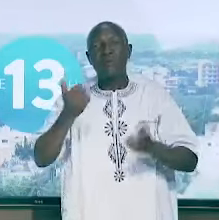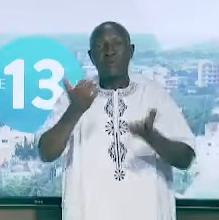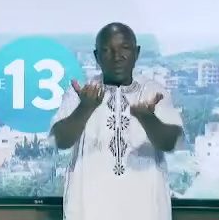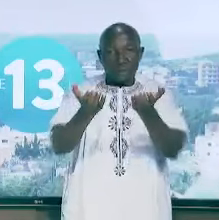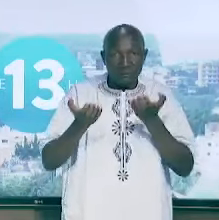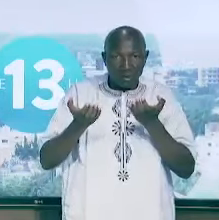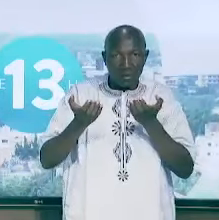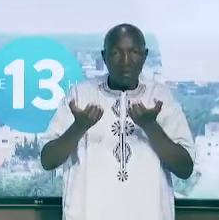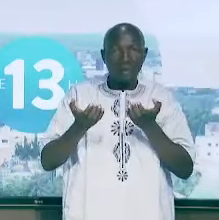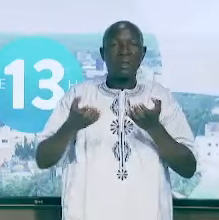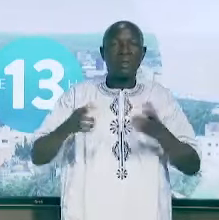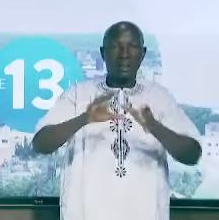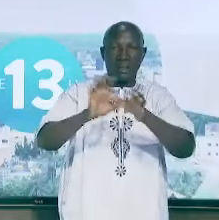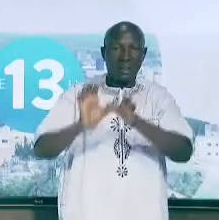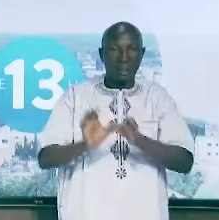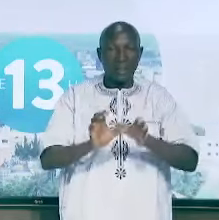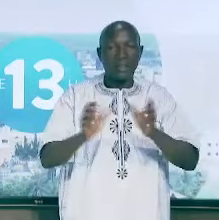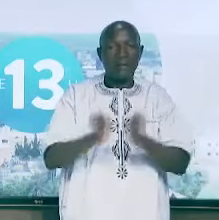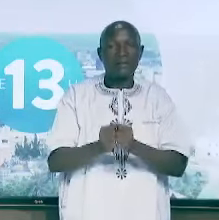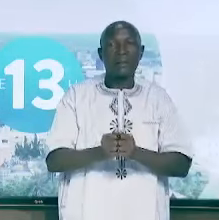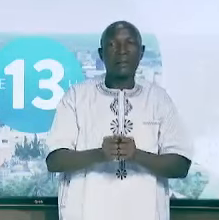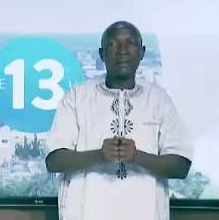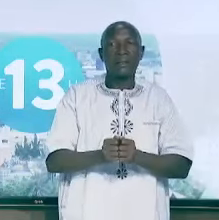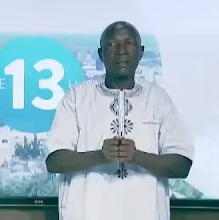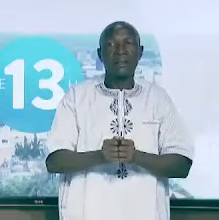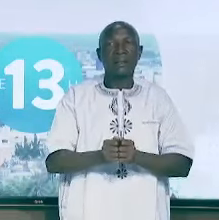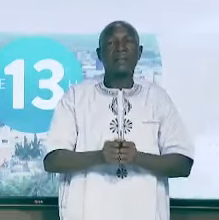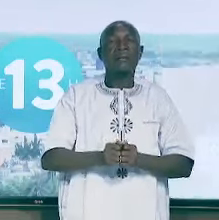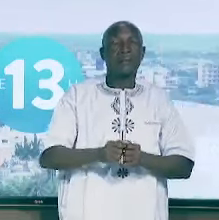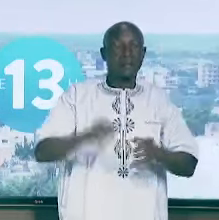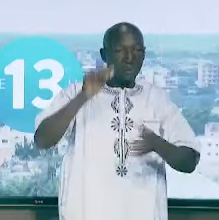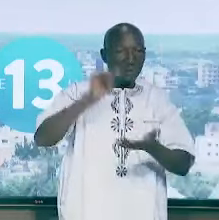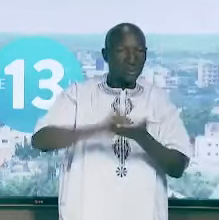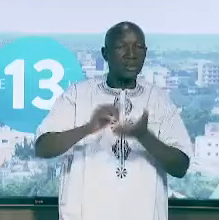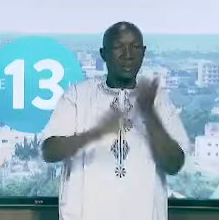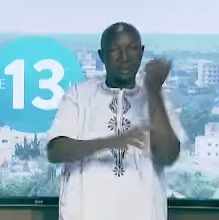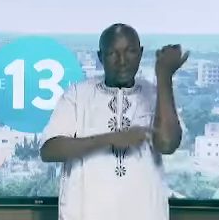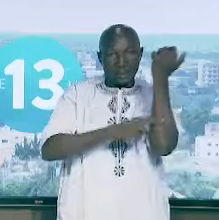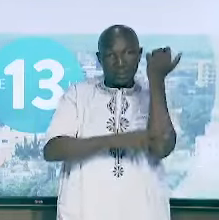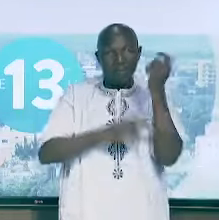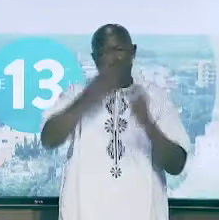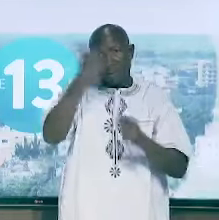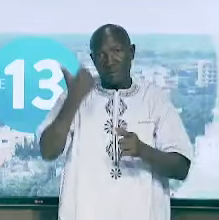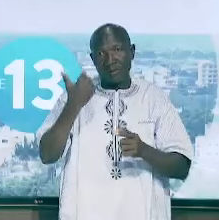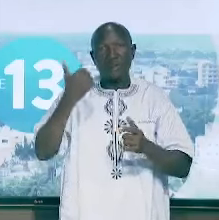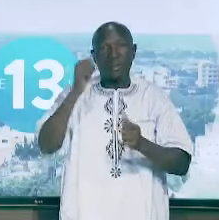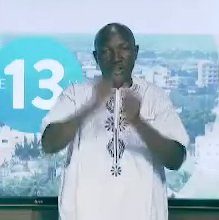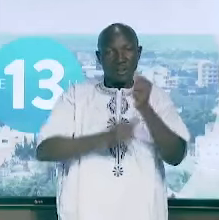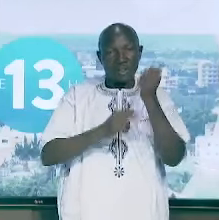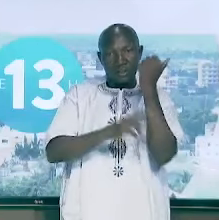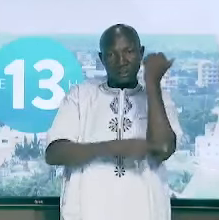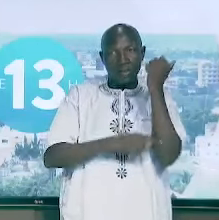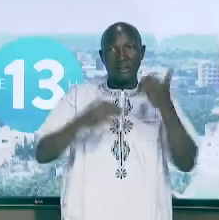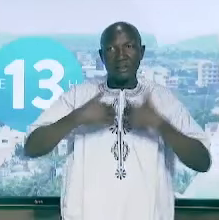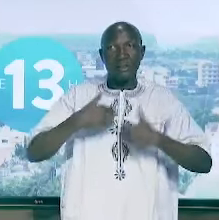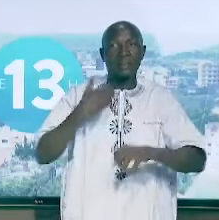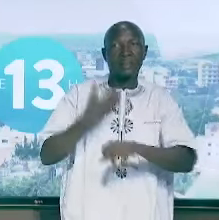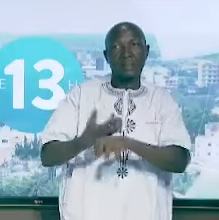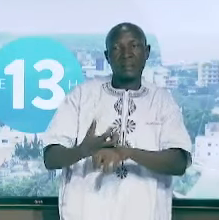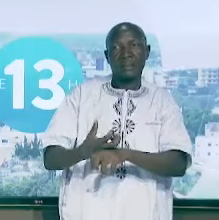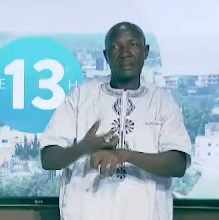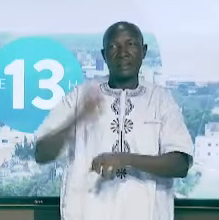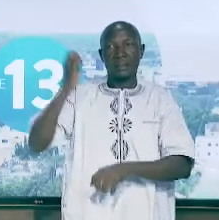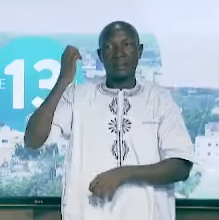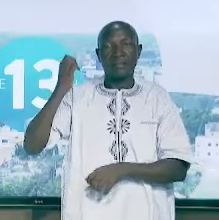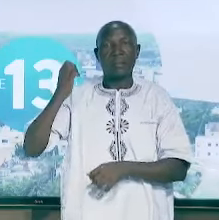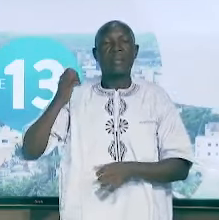en lien avec le contexte de la région. Parce que chaque région a ses réalités. Les autorités de la région voient